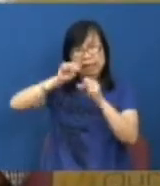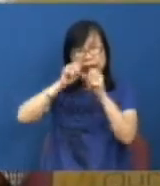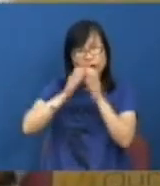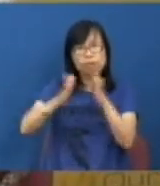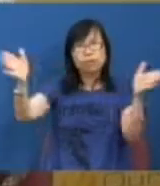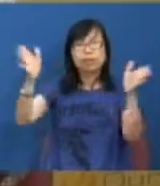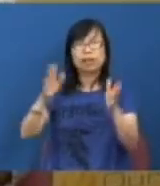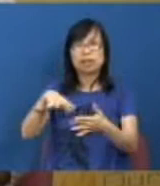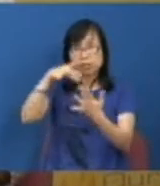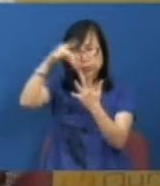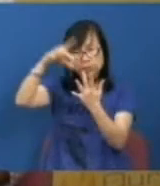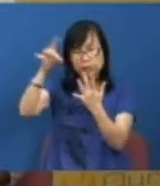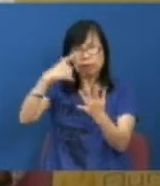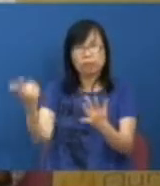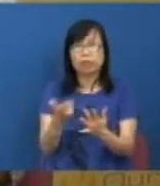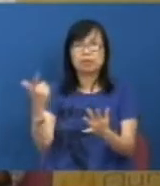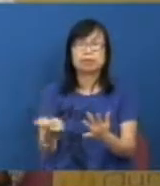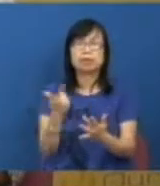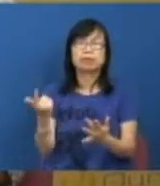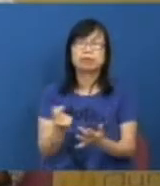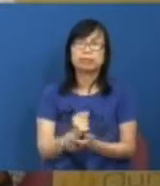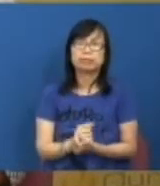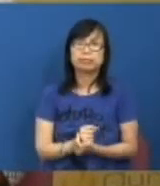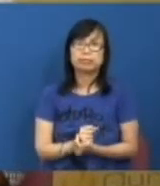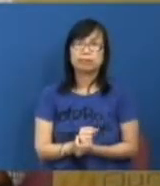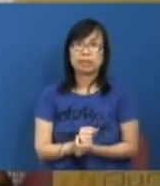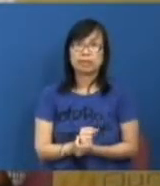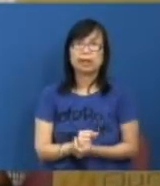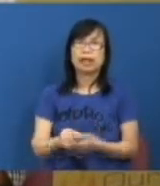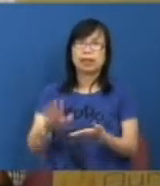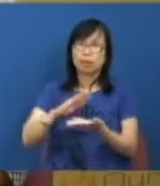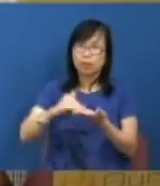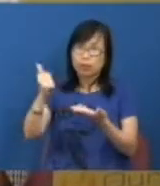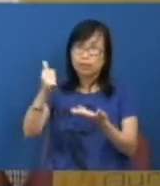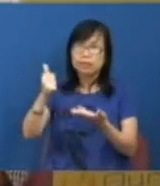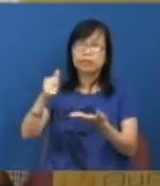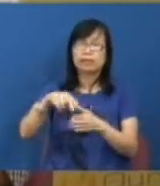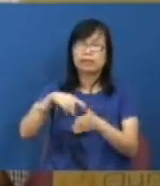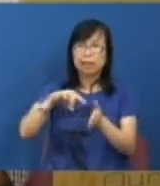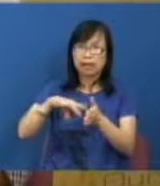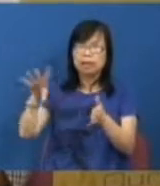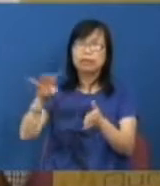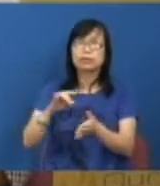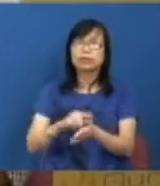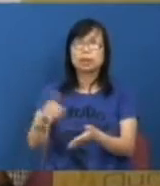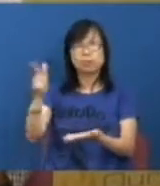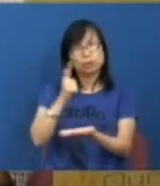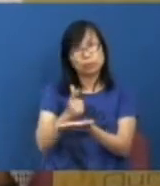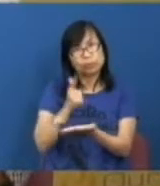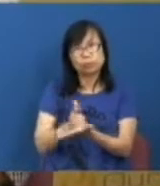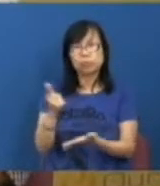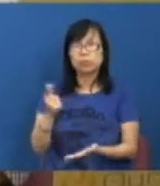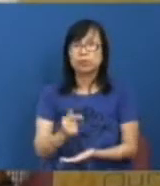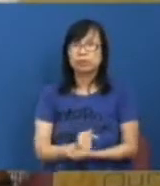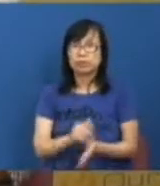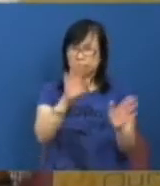選擇多一啲唔同嘅潔淨能源啦， 或者再生能源其實都好重要。咁